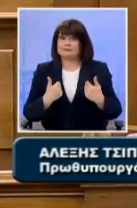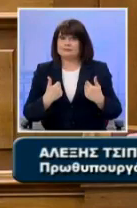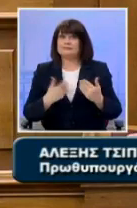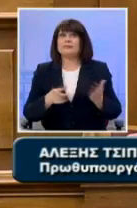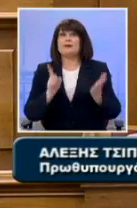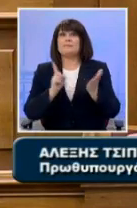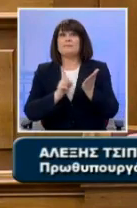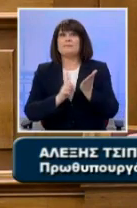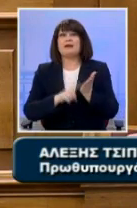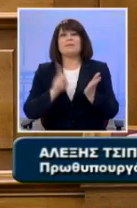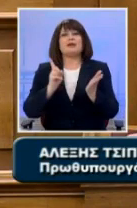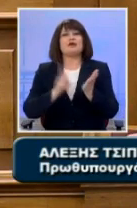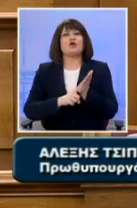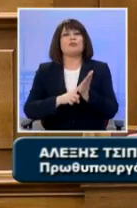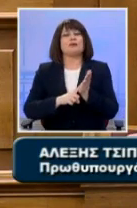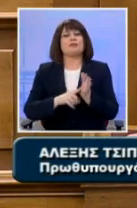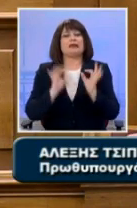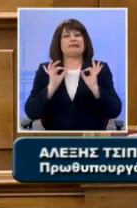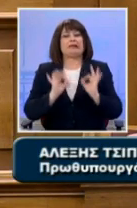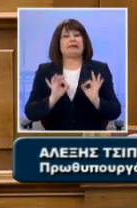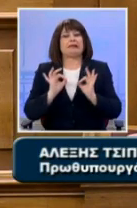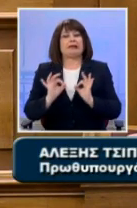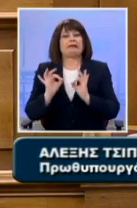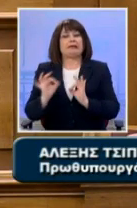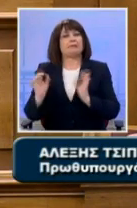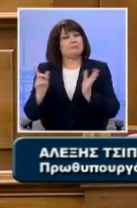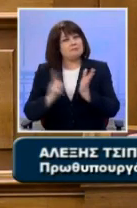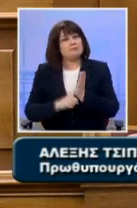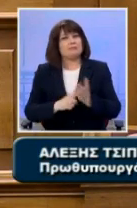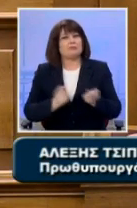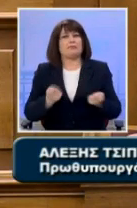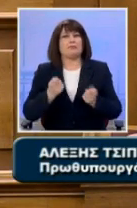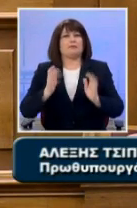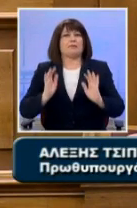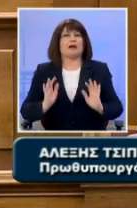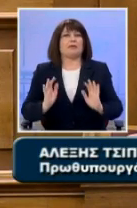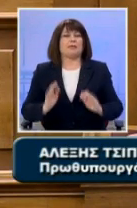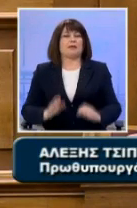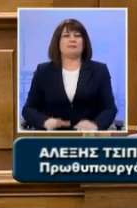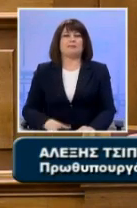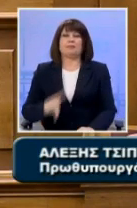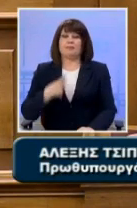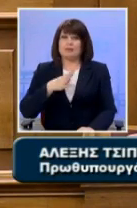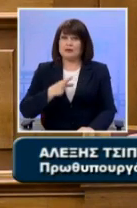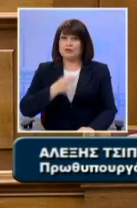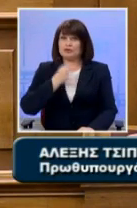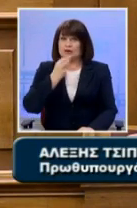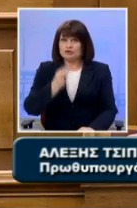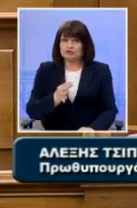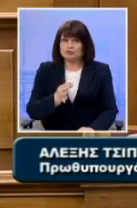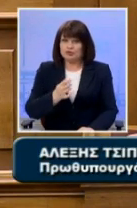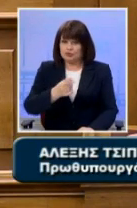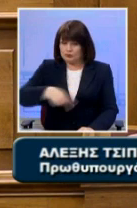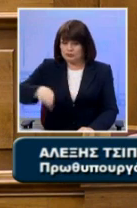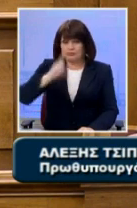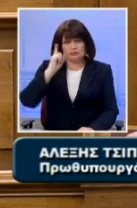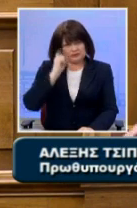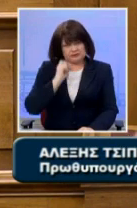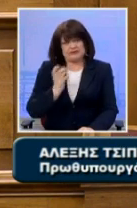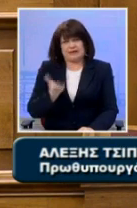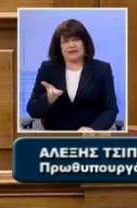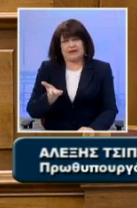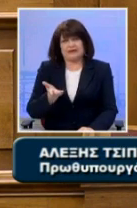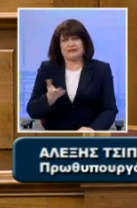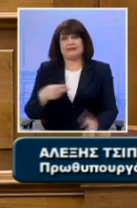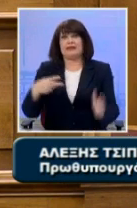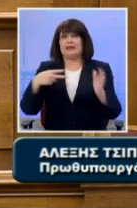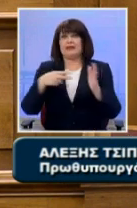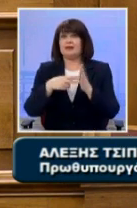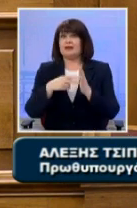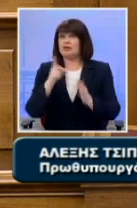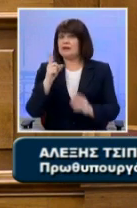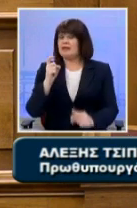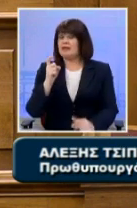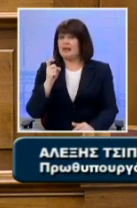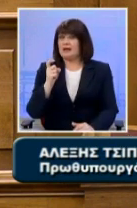της νομιμότητας. Και θέλω να σας πω ότι το γνωρίζετε, φαντάζομαι, το